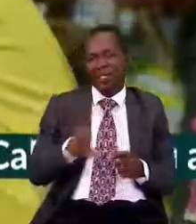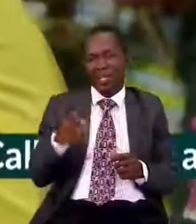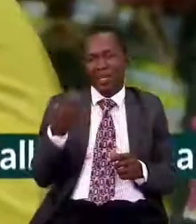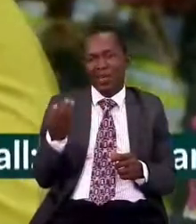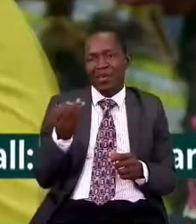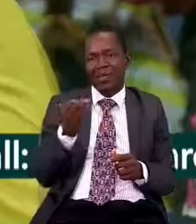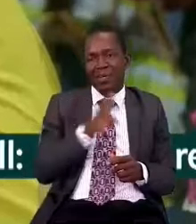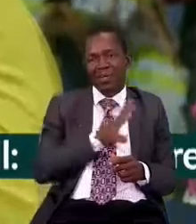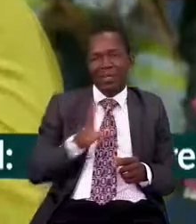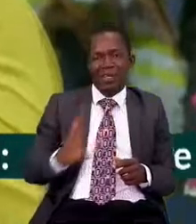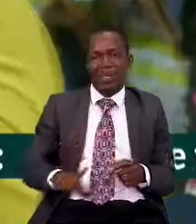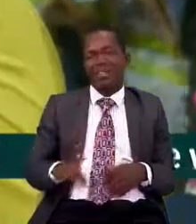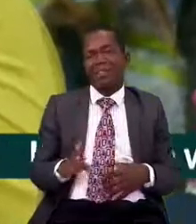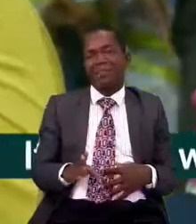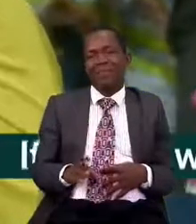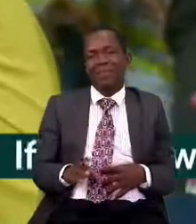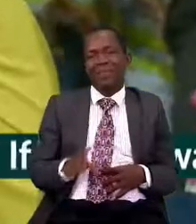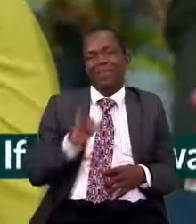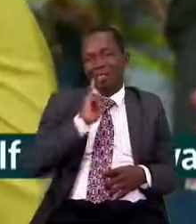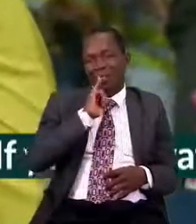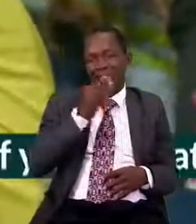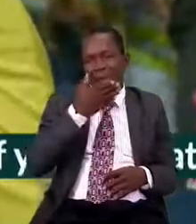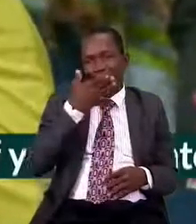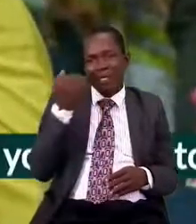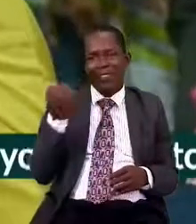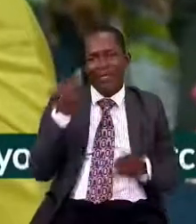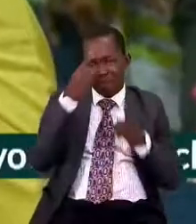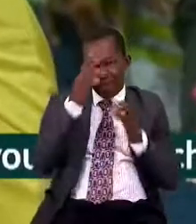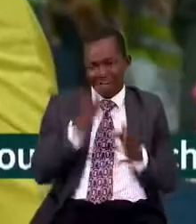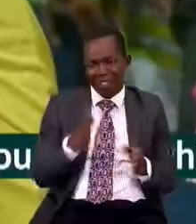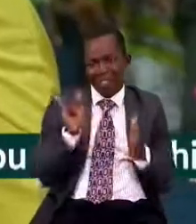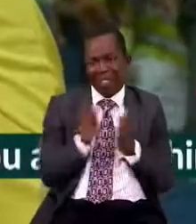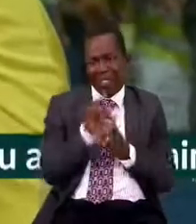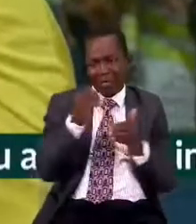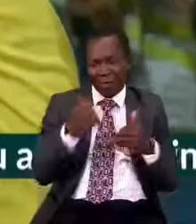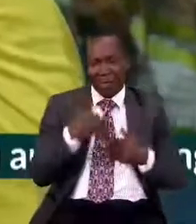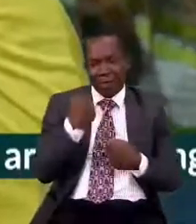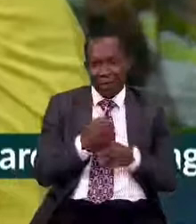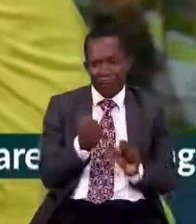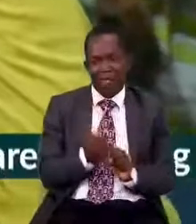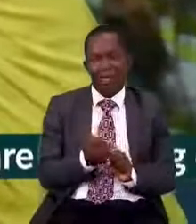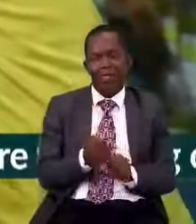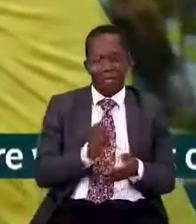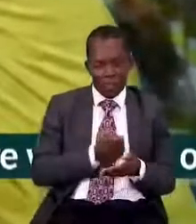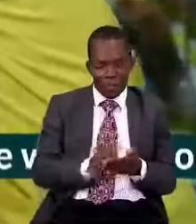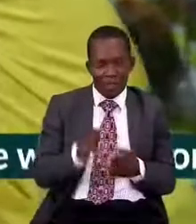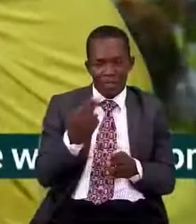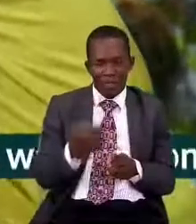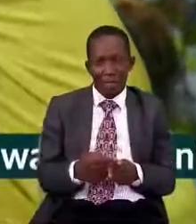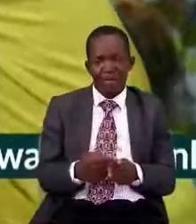comme le pasteur l'a dit. Écrivez votre nom, votre téléphone, votre